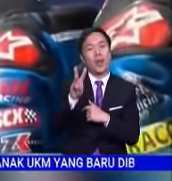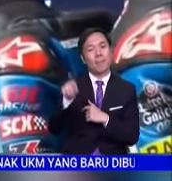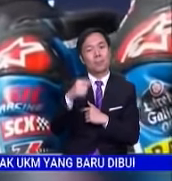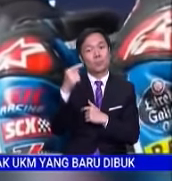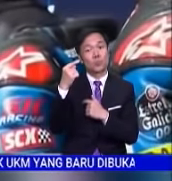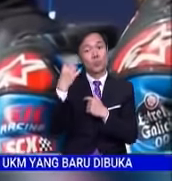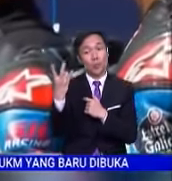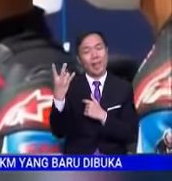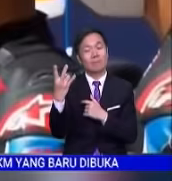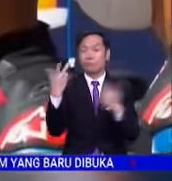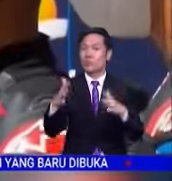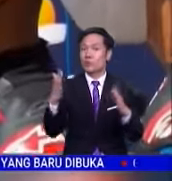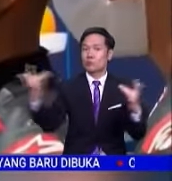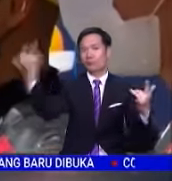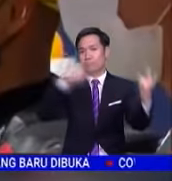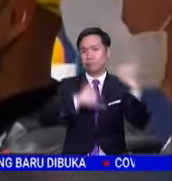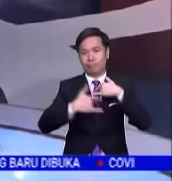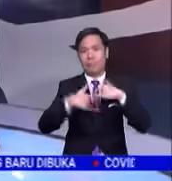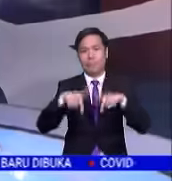ini.